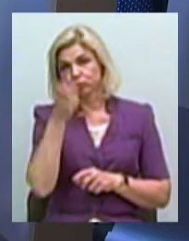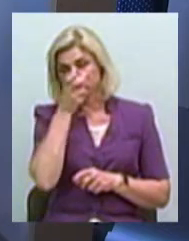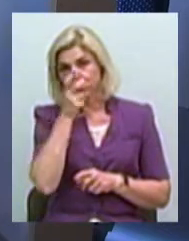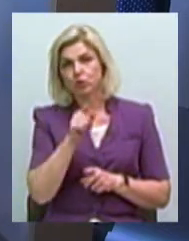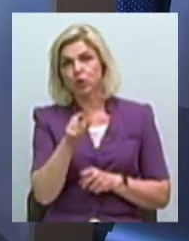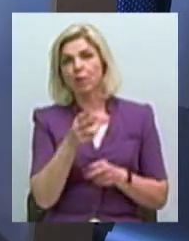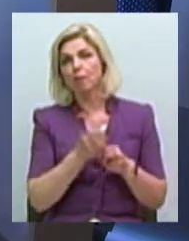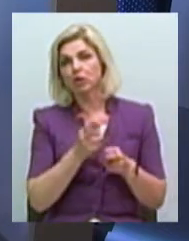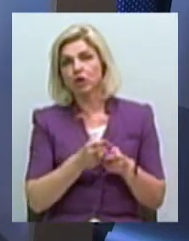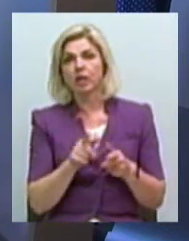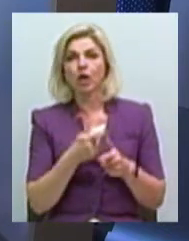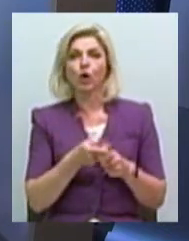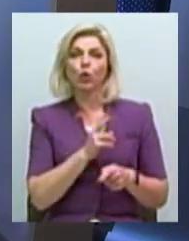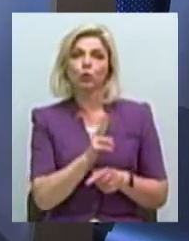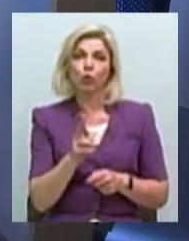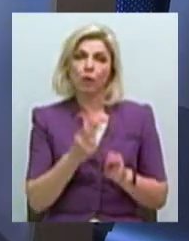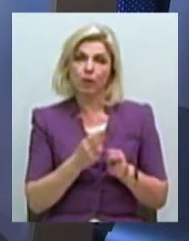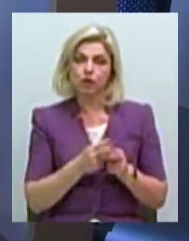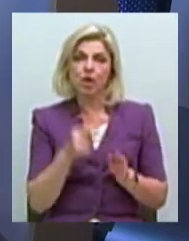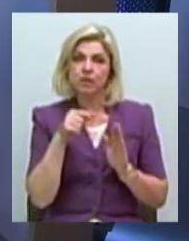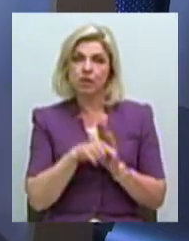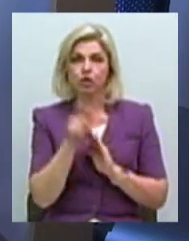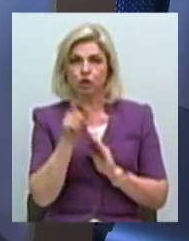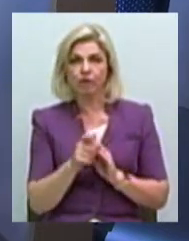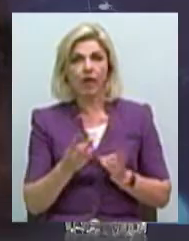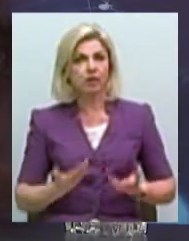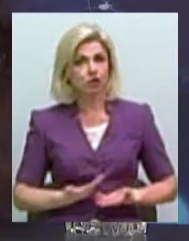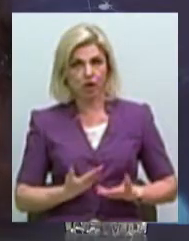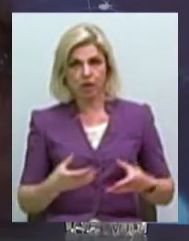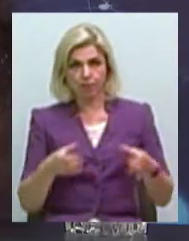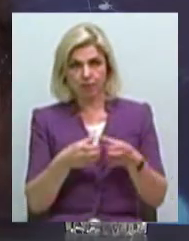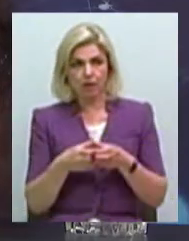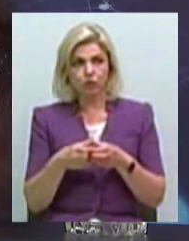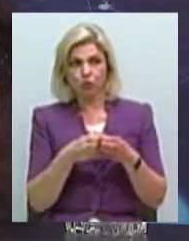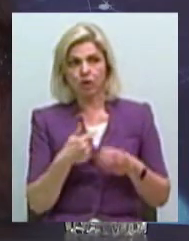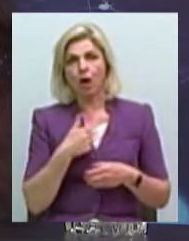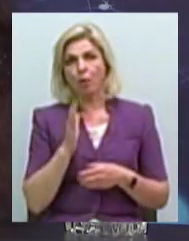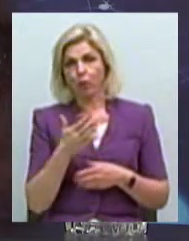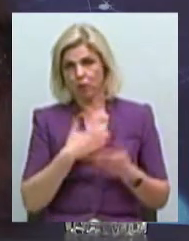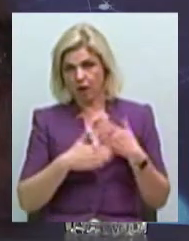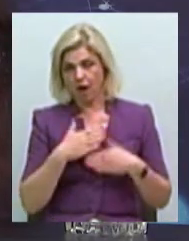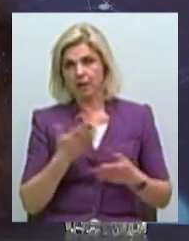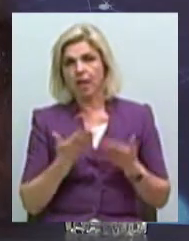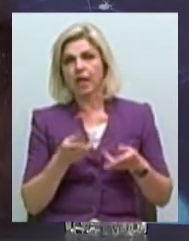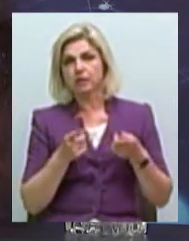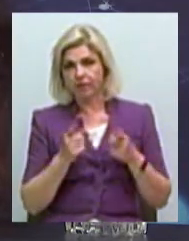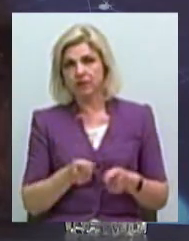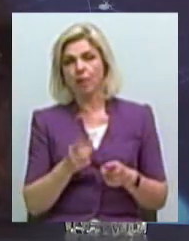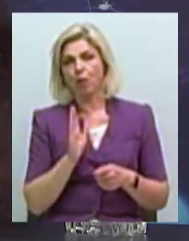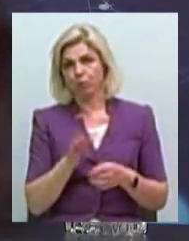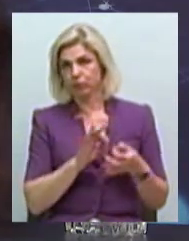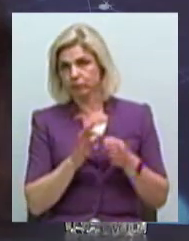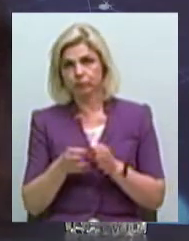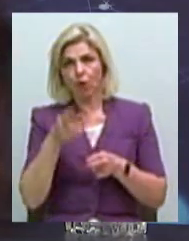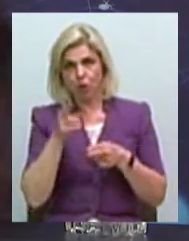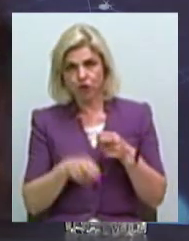что-то мешает или кто-то мешает, значит, что человек не готов жить в социуме, и я буду очень рада, если на самом деле это дело дойдет до логического